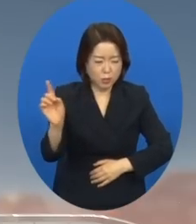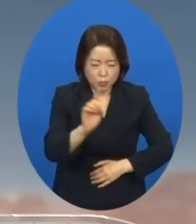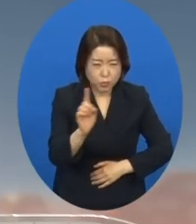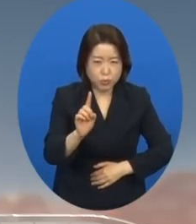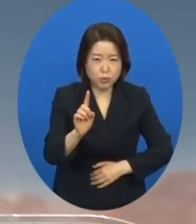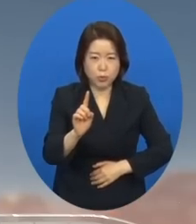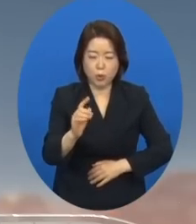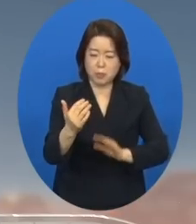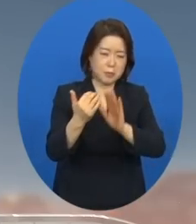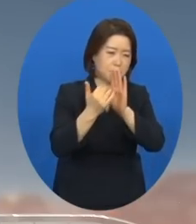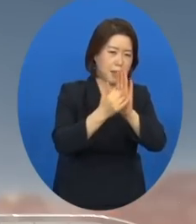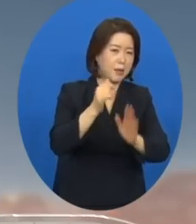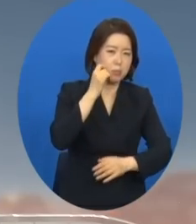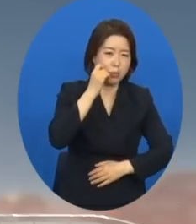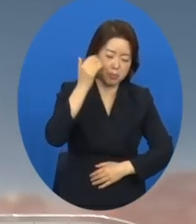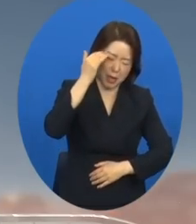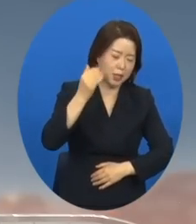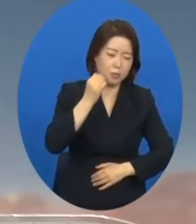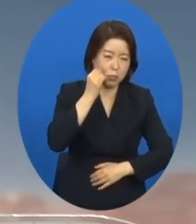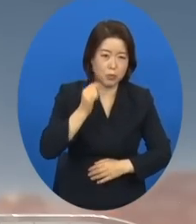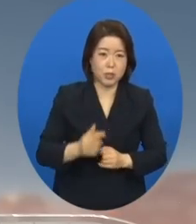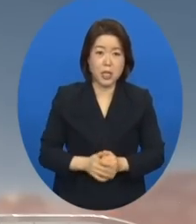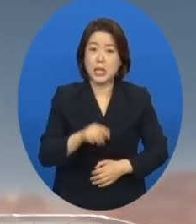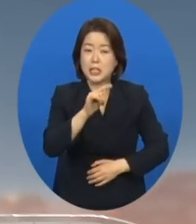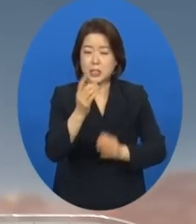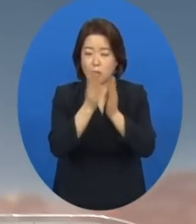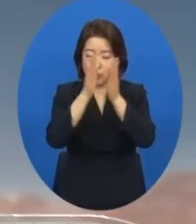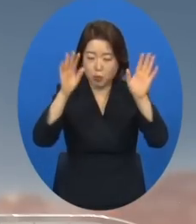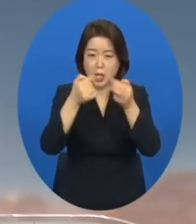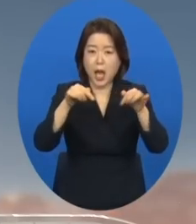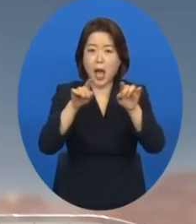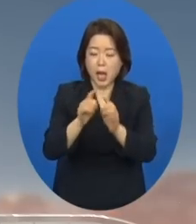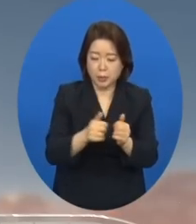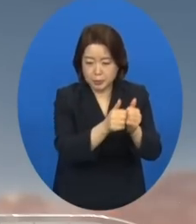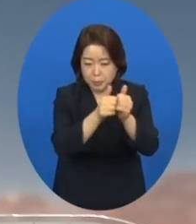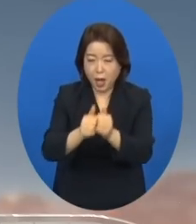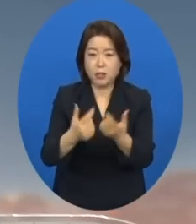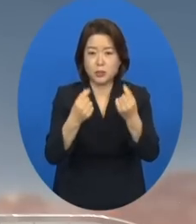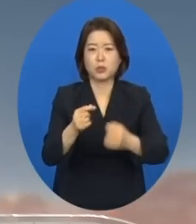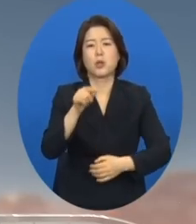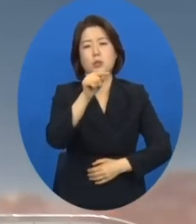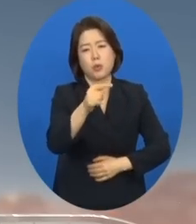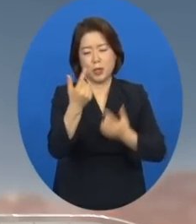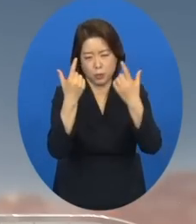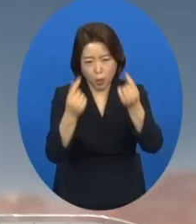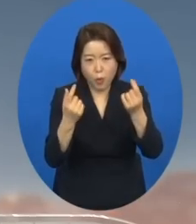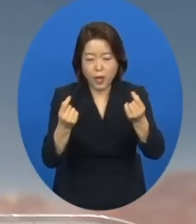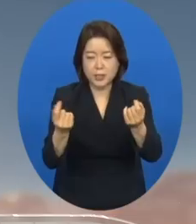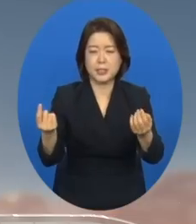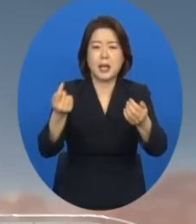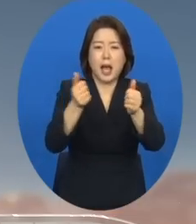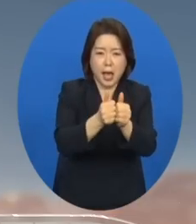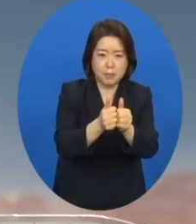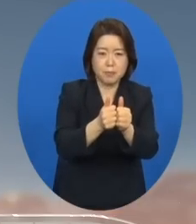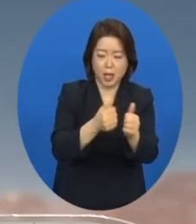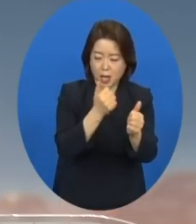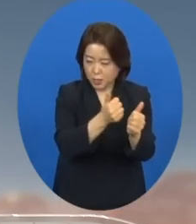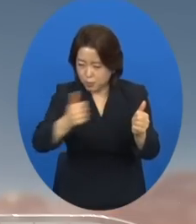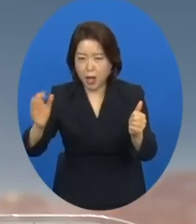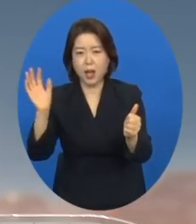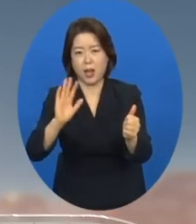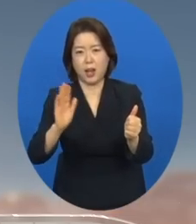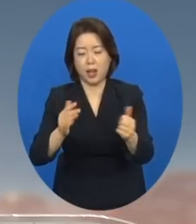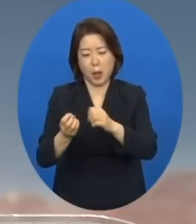앞길을 가로막지 못할 것이다 내가 모세와 함께 하였던 거와 같이 너와 함께 하며 너를 떠나지 아니하며